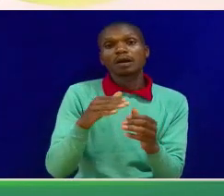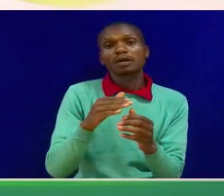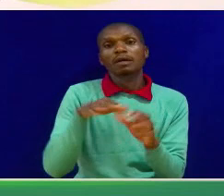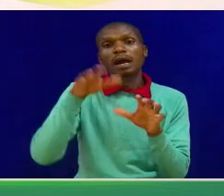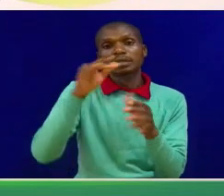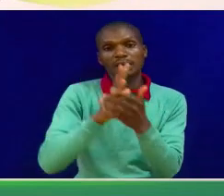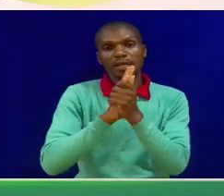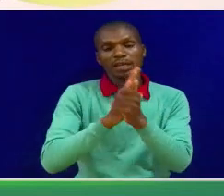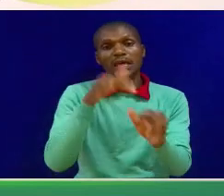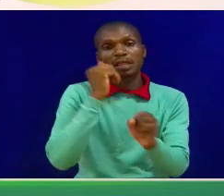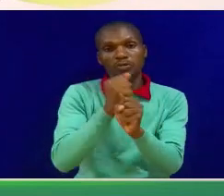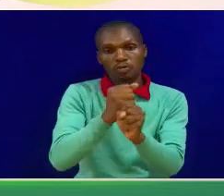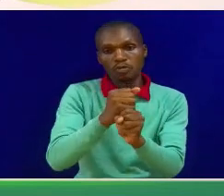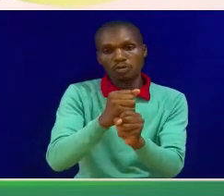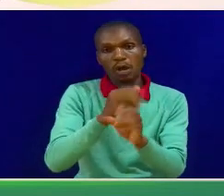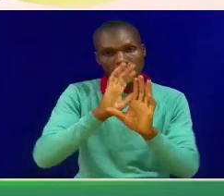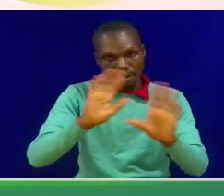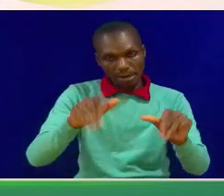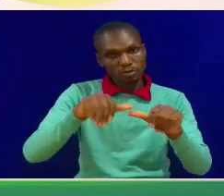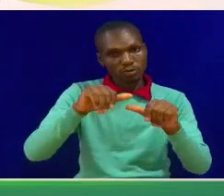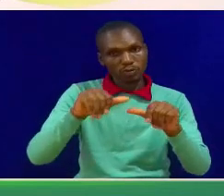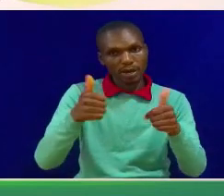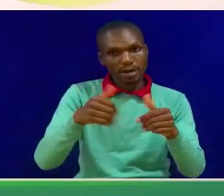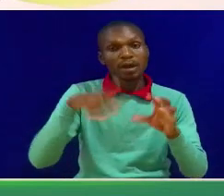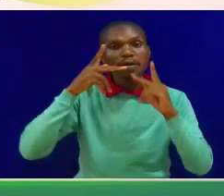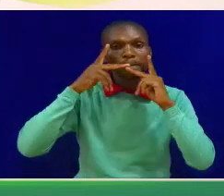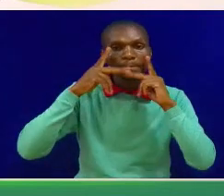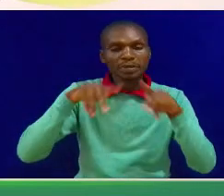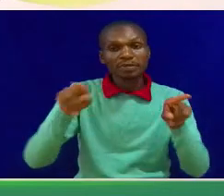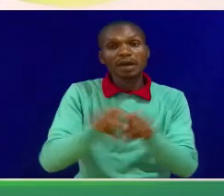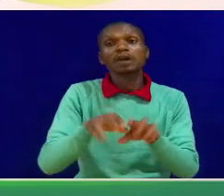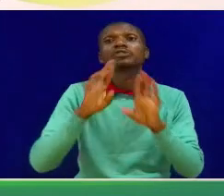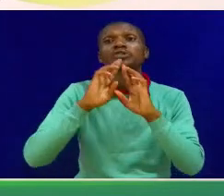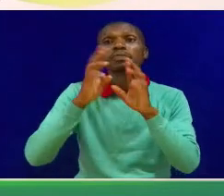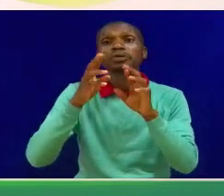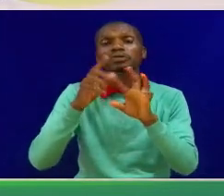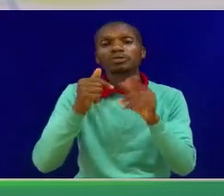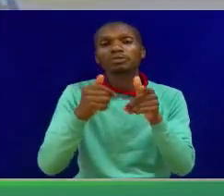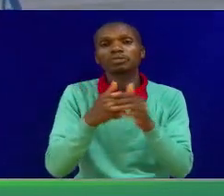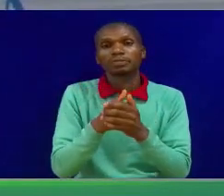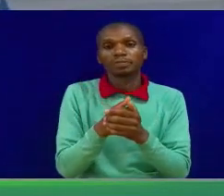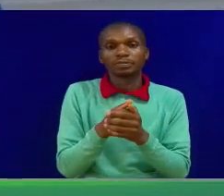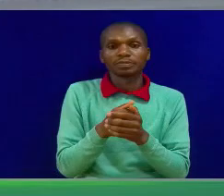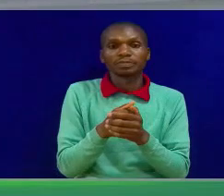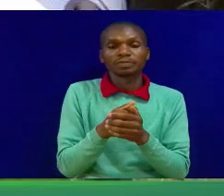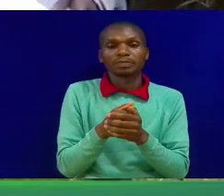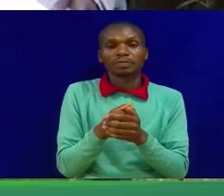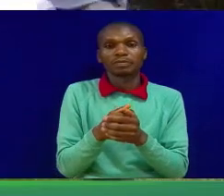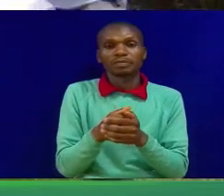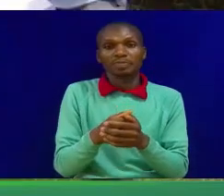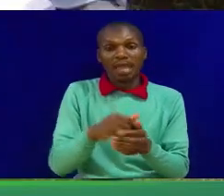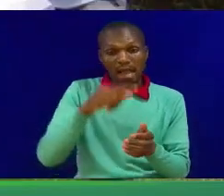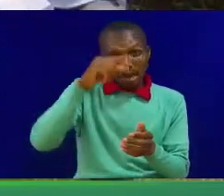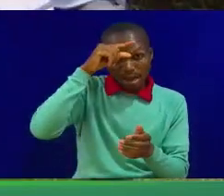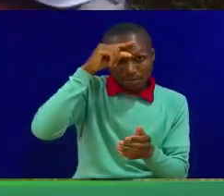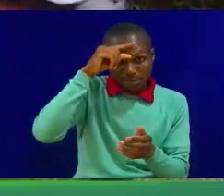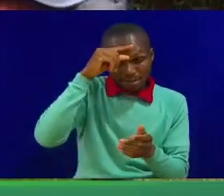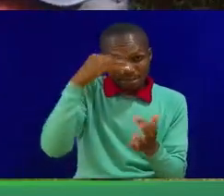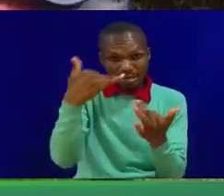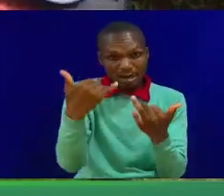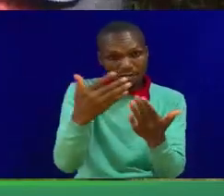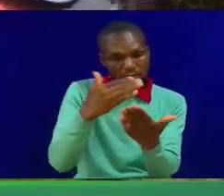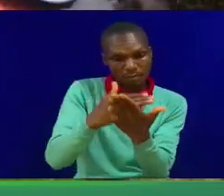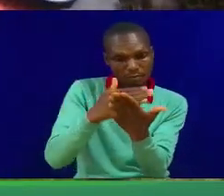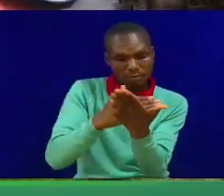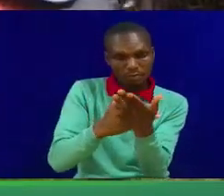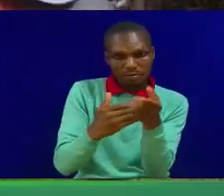wa senchira yomulembe unumuliko ito Brighton Makoli agotumanya. Nonya serikali ya araleka nilikubeke merobili